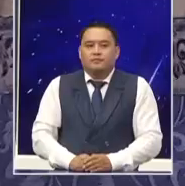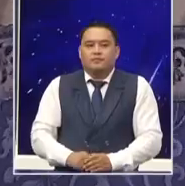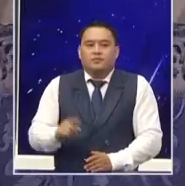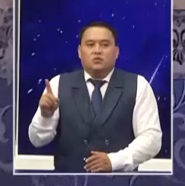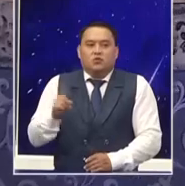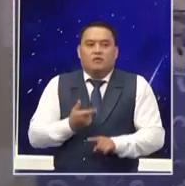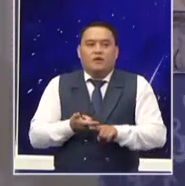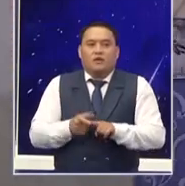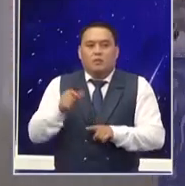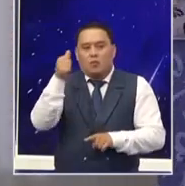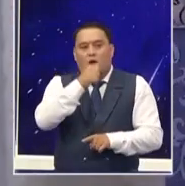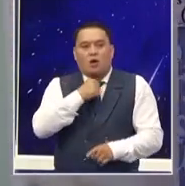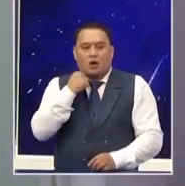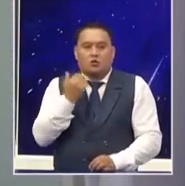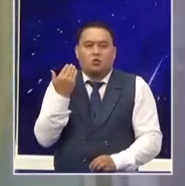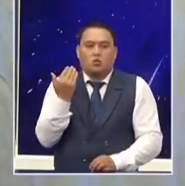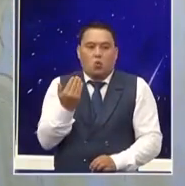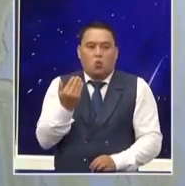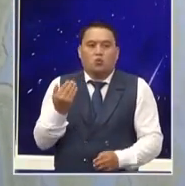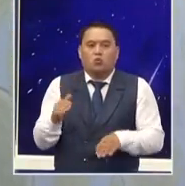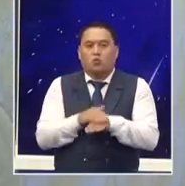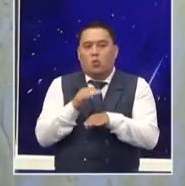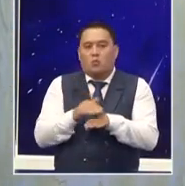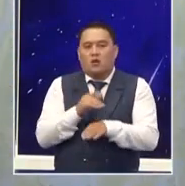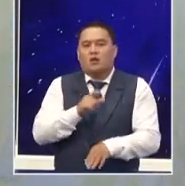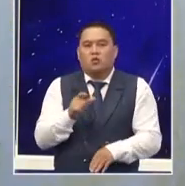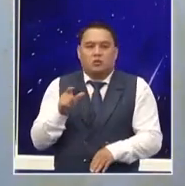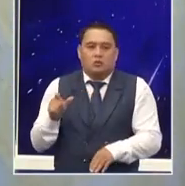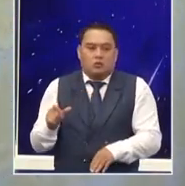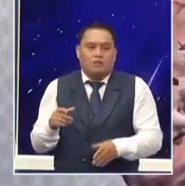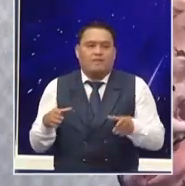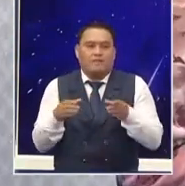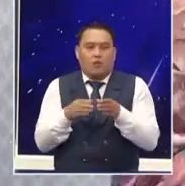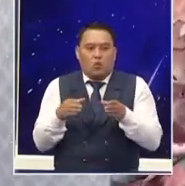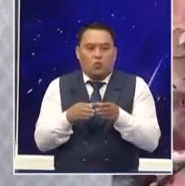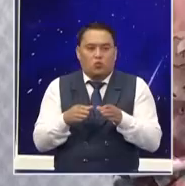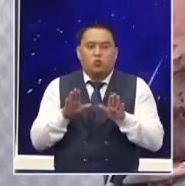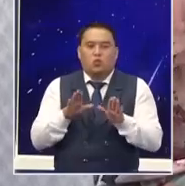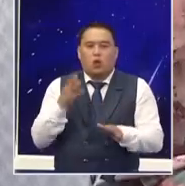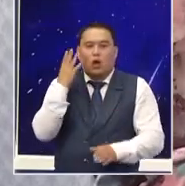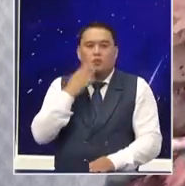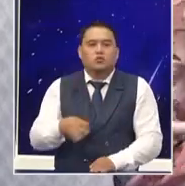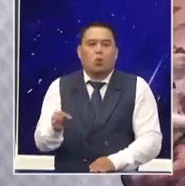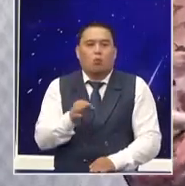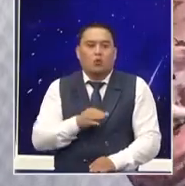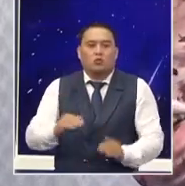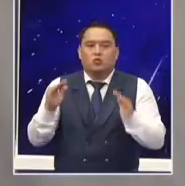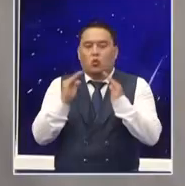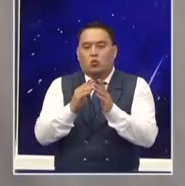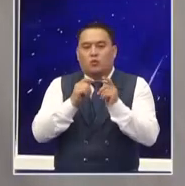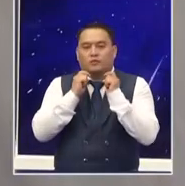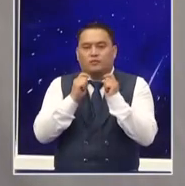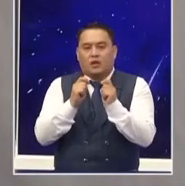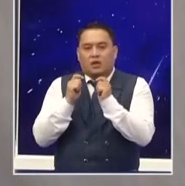кому в этом году улыбнулась фортуна. При содействии добрых и отзывчивых людей, благодаря фонду «Харикет», только по Алматинской области крышу над головой